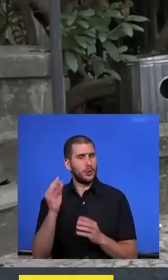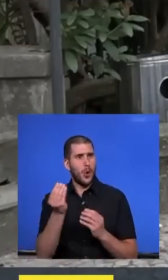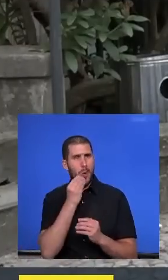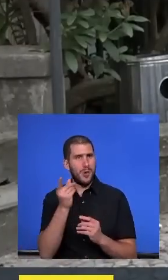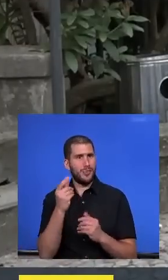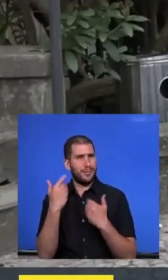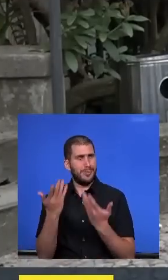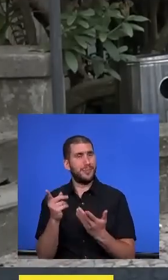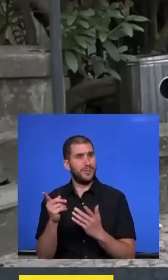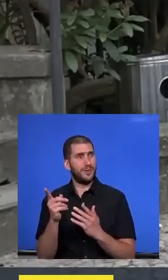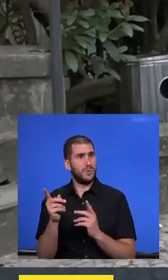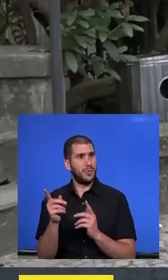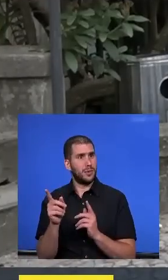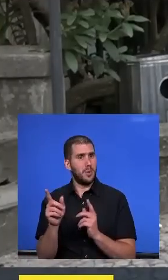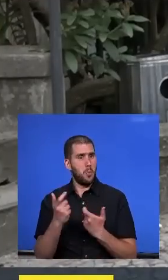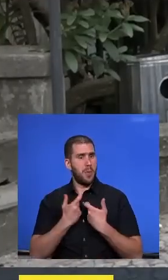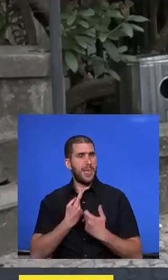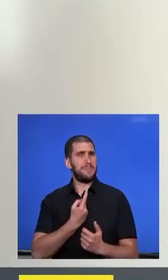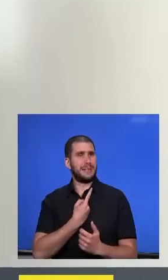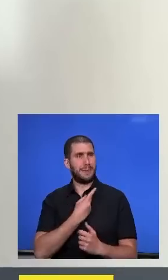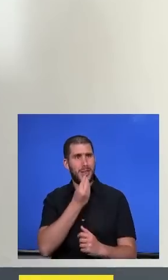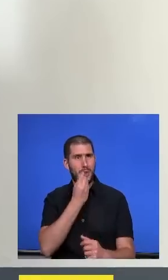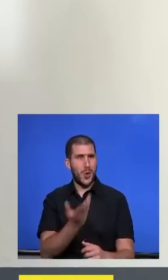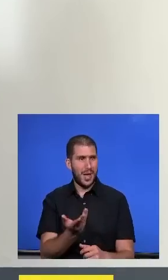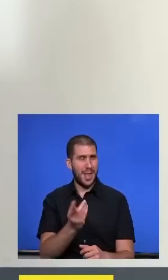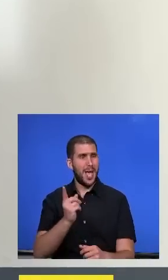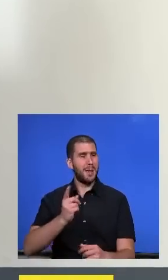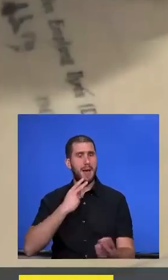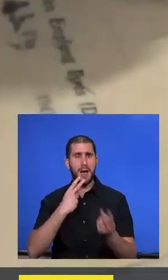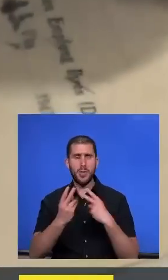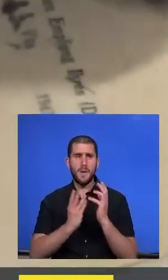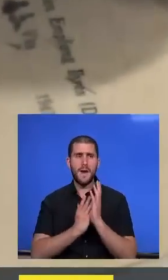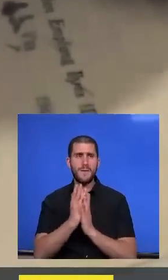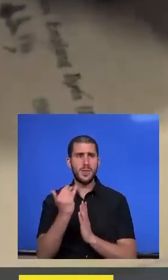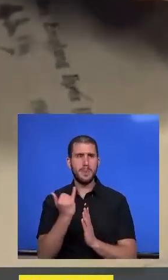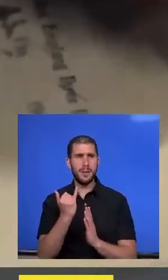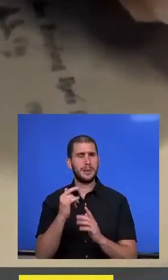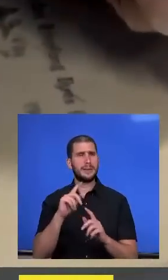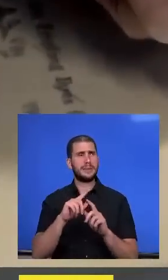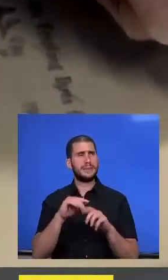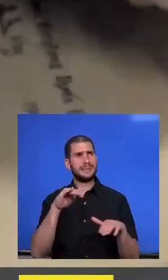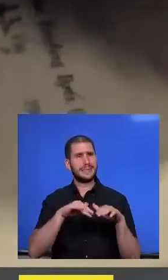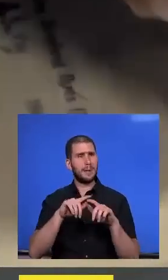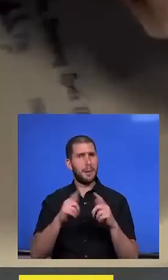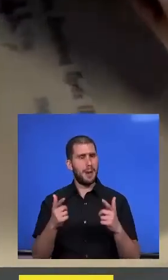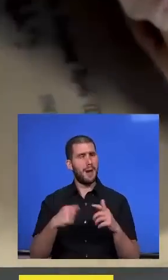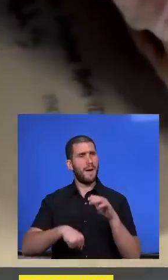משיגה, והיא מונעת את זה ממנה, את האוכל הזה. And they regularly answered, schwimmen im